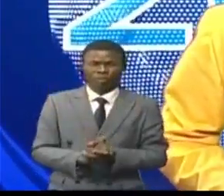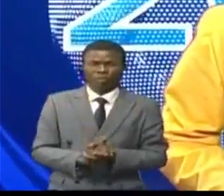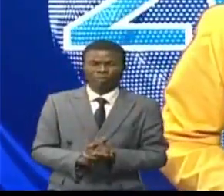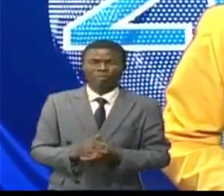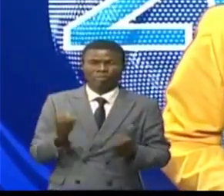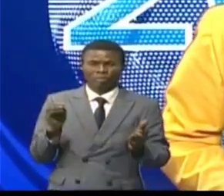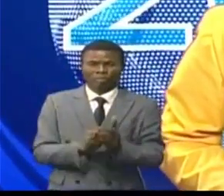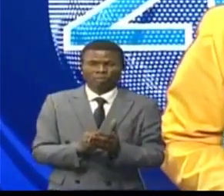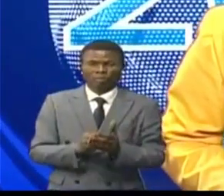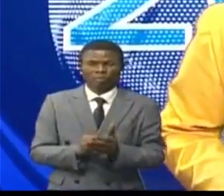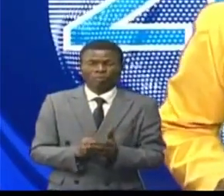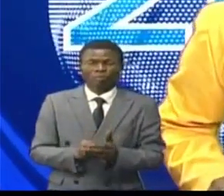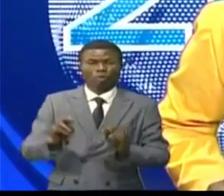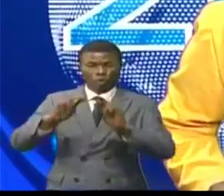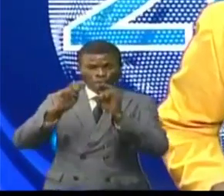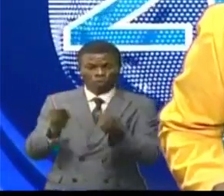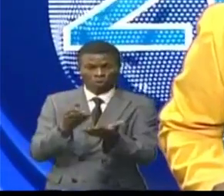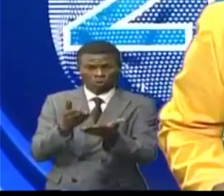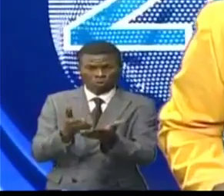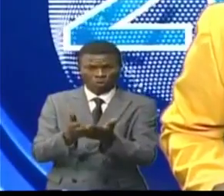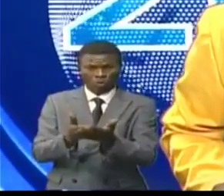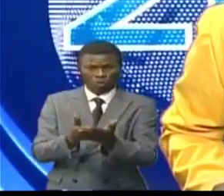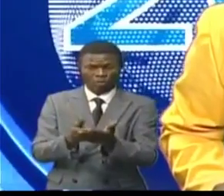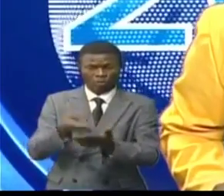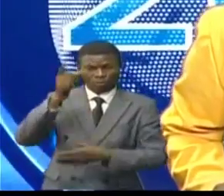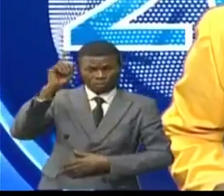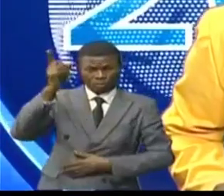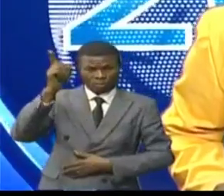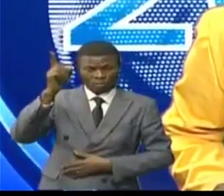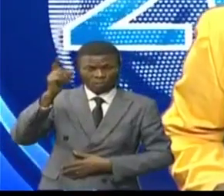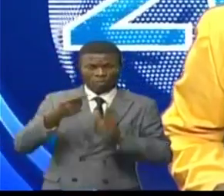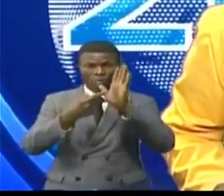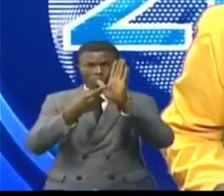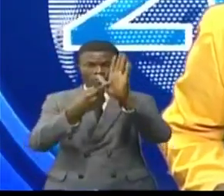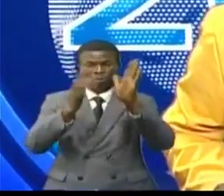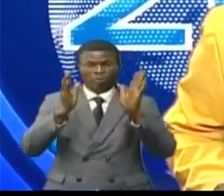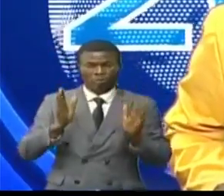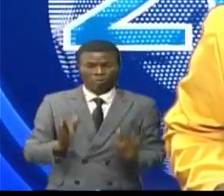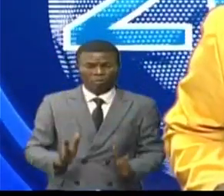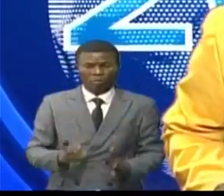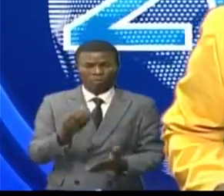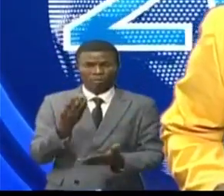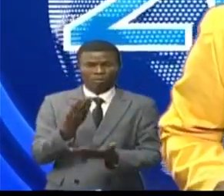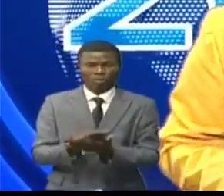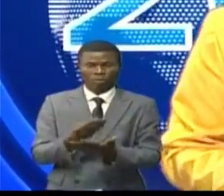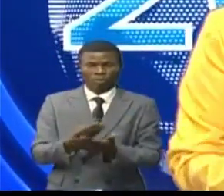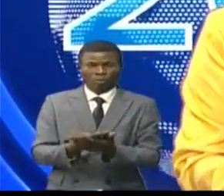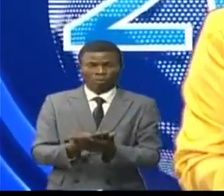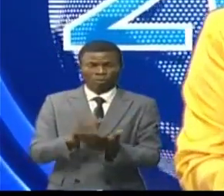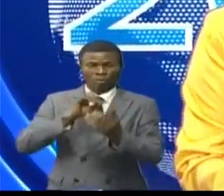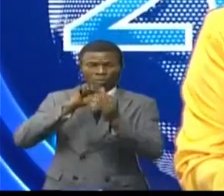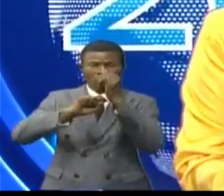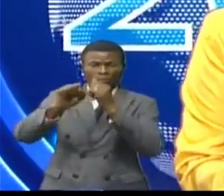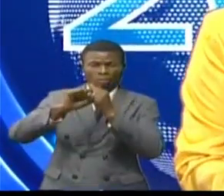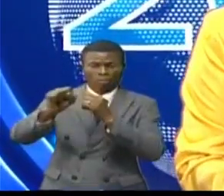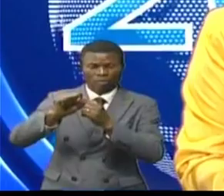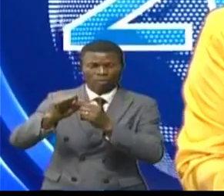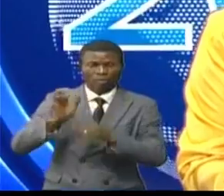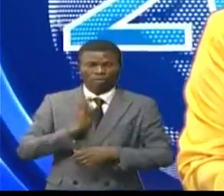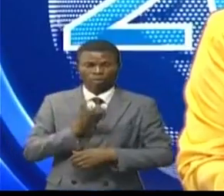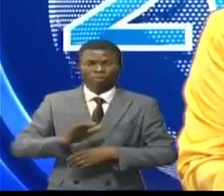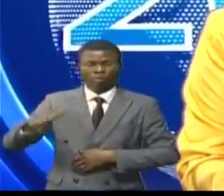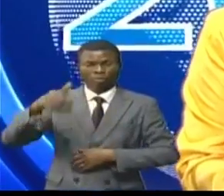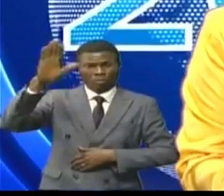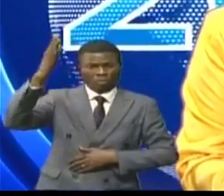puis, ils sont parmi, ou sinon les premiers représentants qui font office d'agents des promotions de l'image du pays à